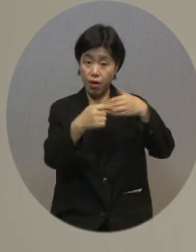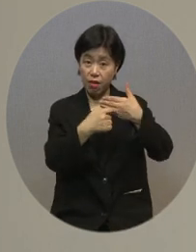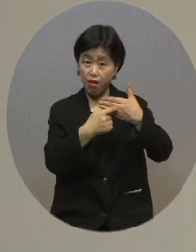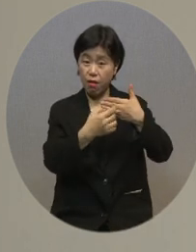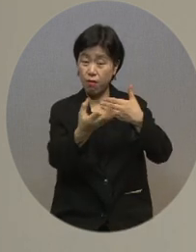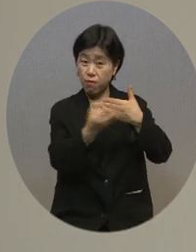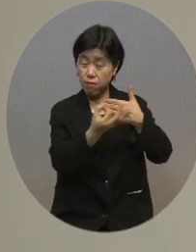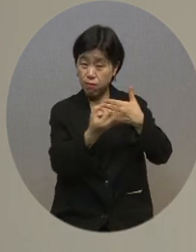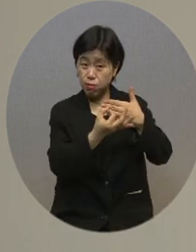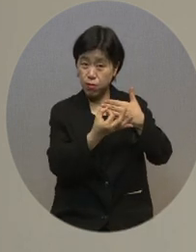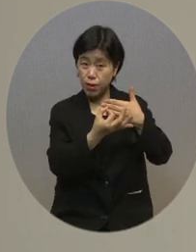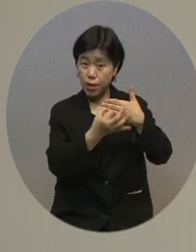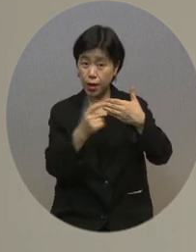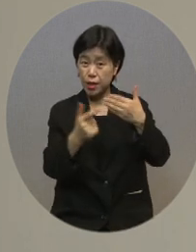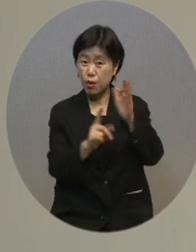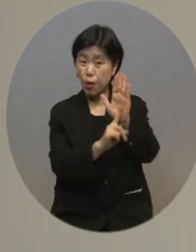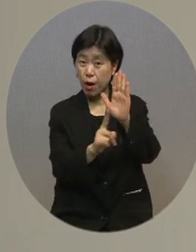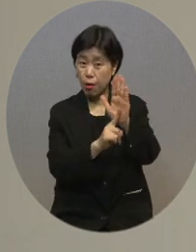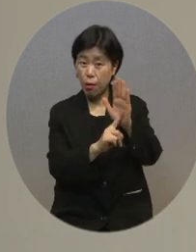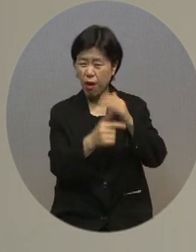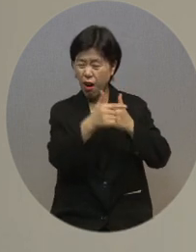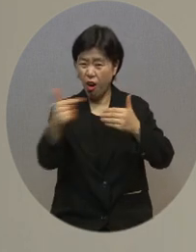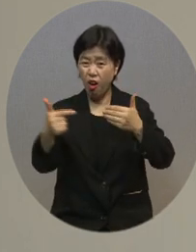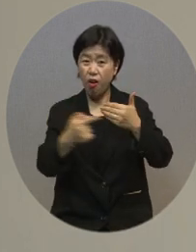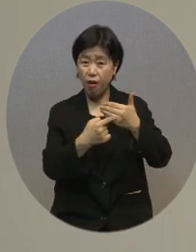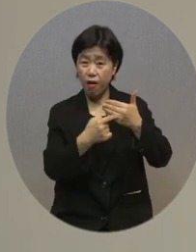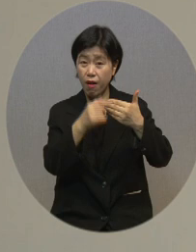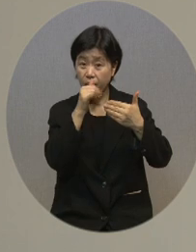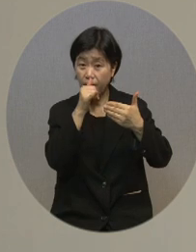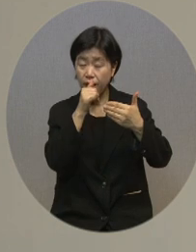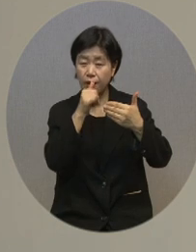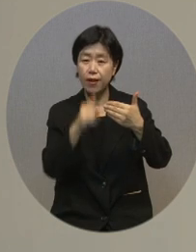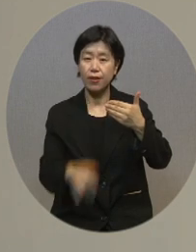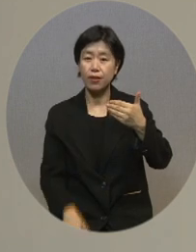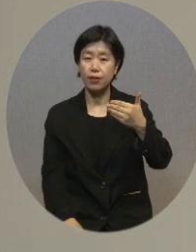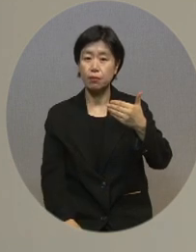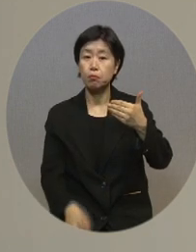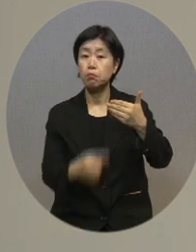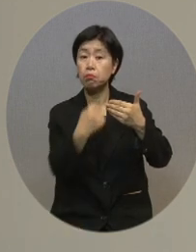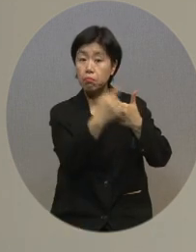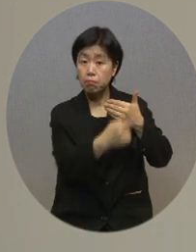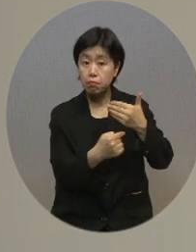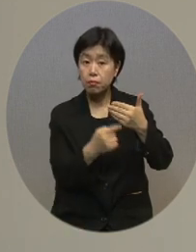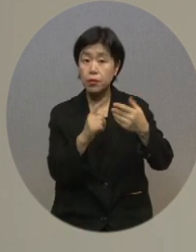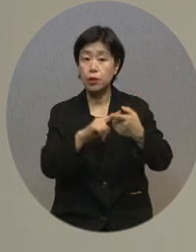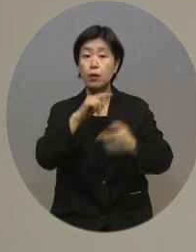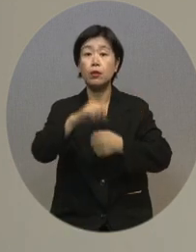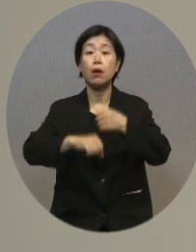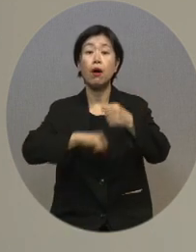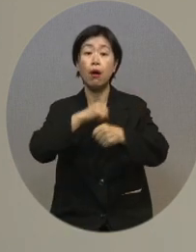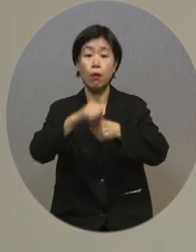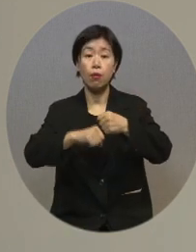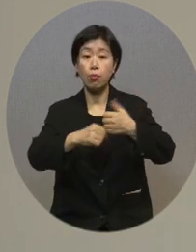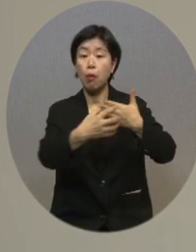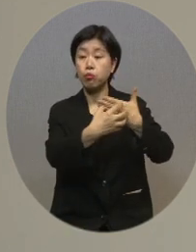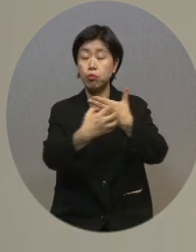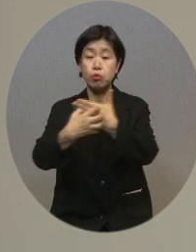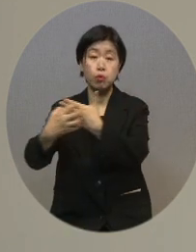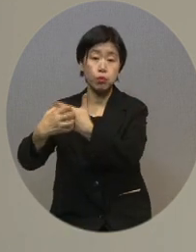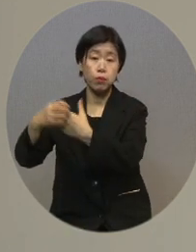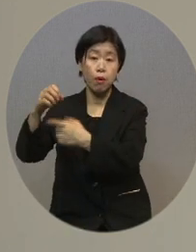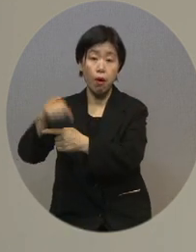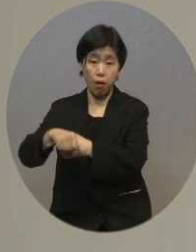생각하면 전광판 대형 전광판을 자유롭게 붙일 수 있는 허가구역으로